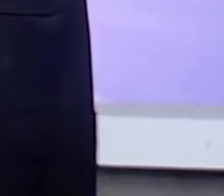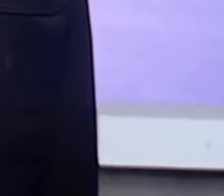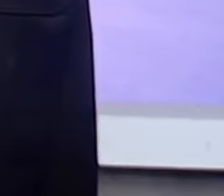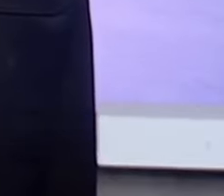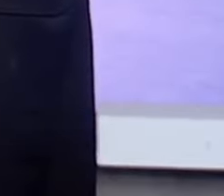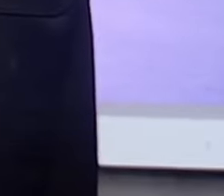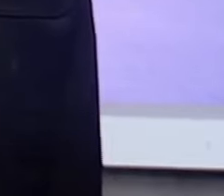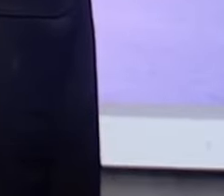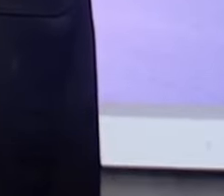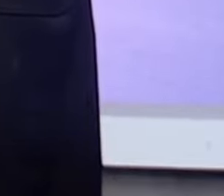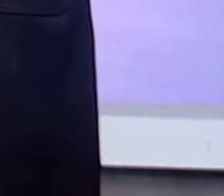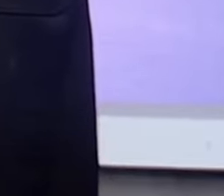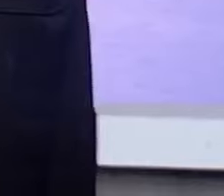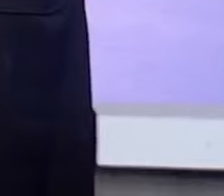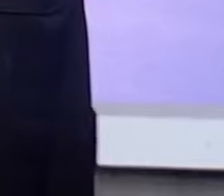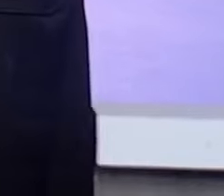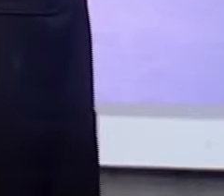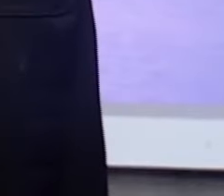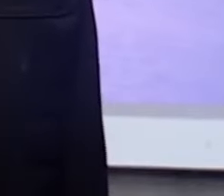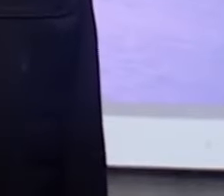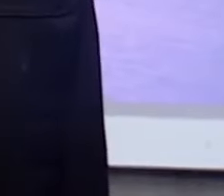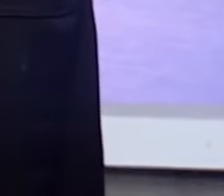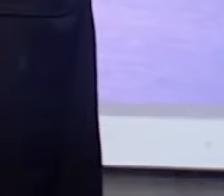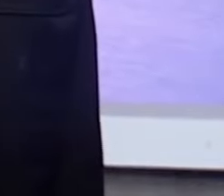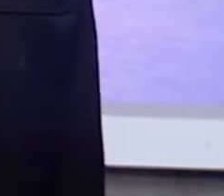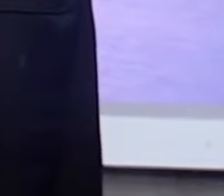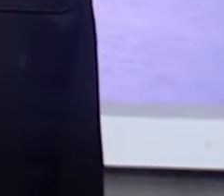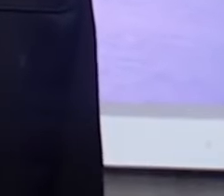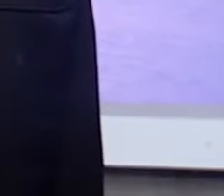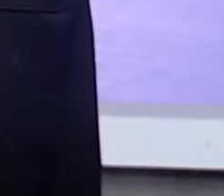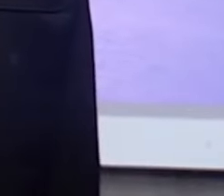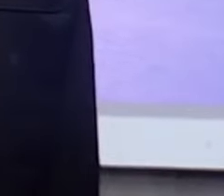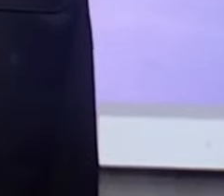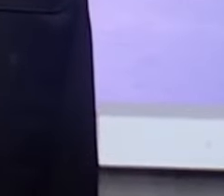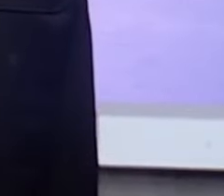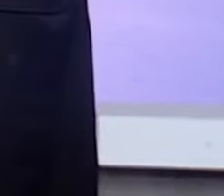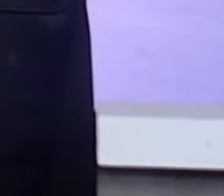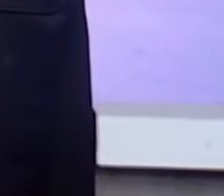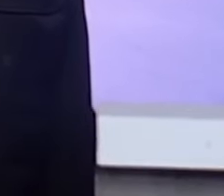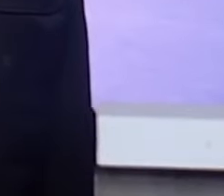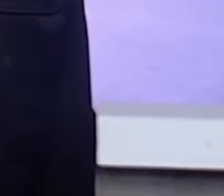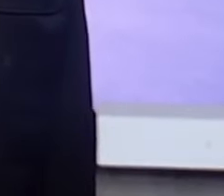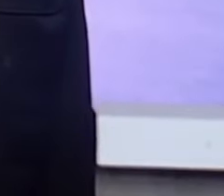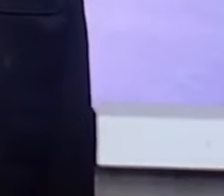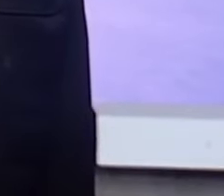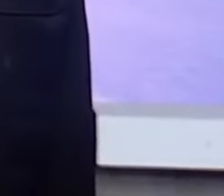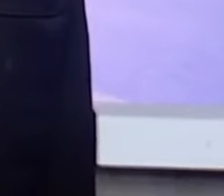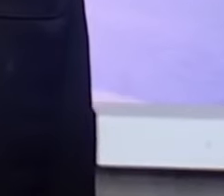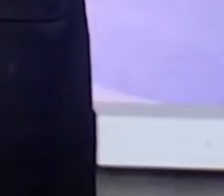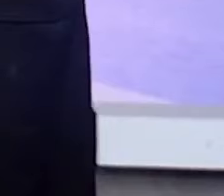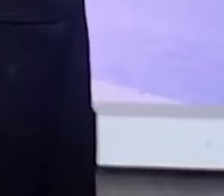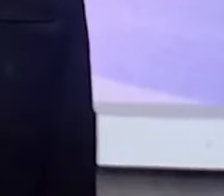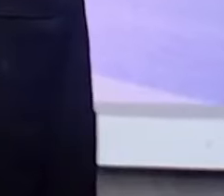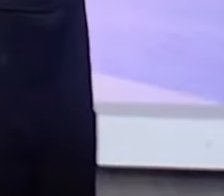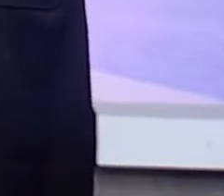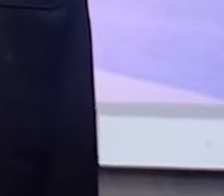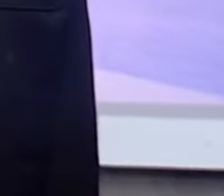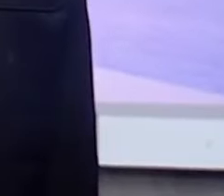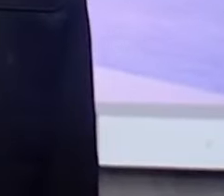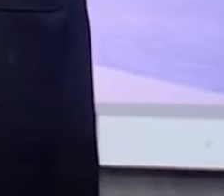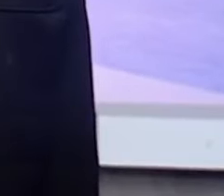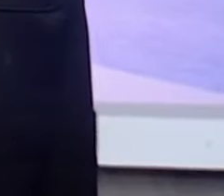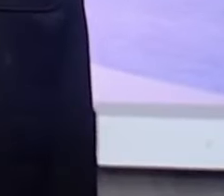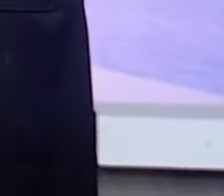Mga kapuso, sama-sama tayong maging saksi! Mag-subscribe sa GMA Integrated News sa YouTube at para sa mga kapuso abroad,